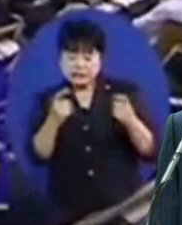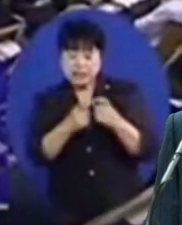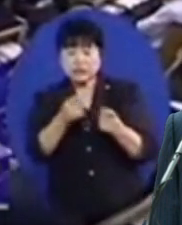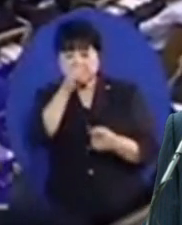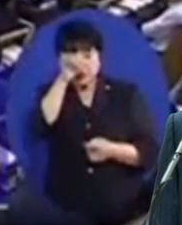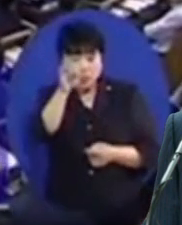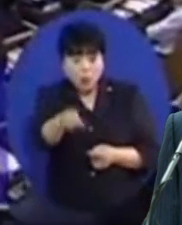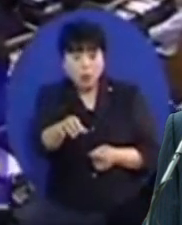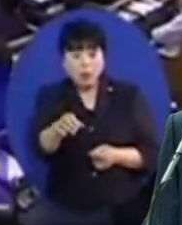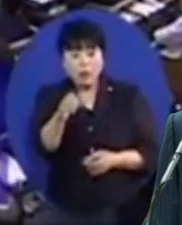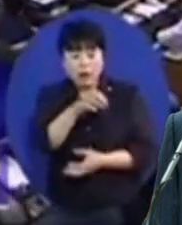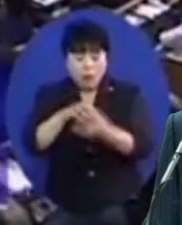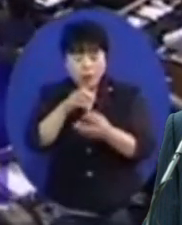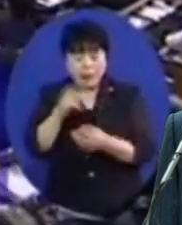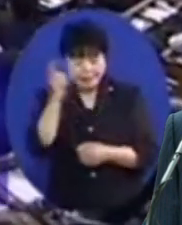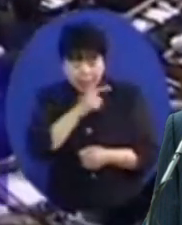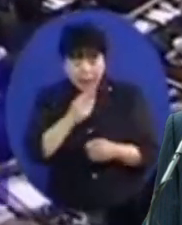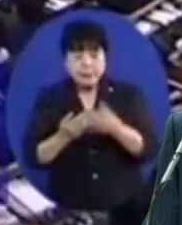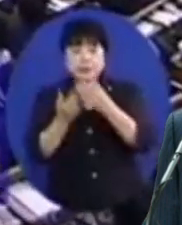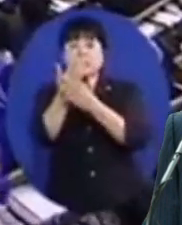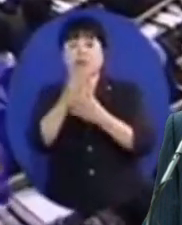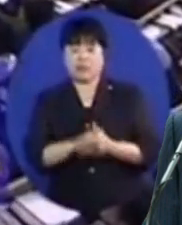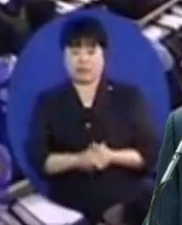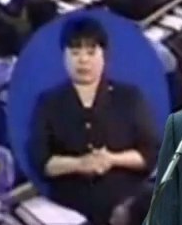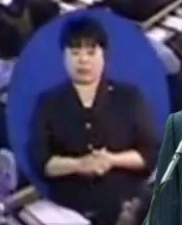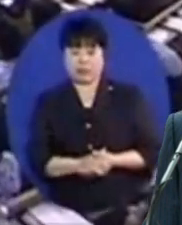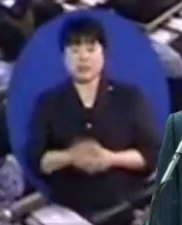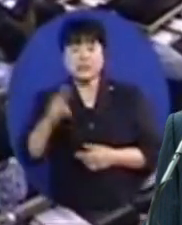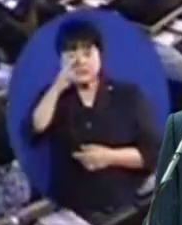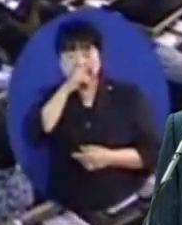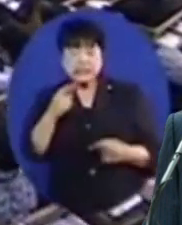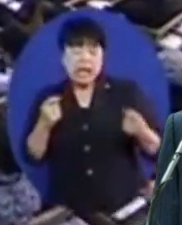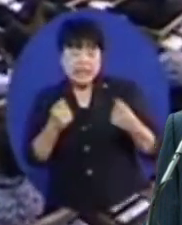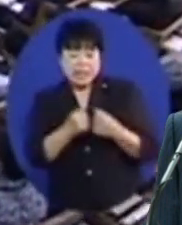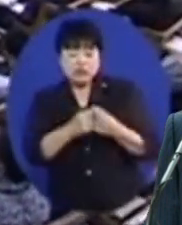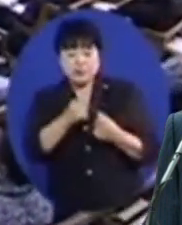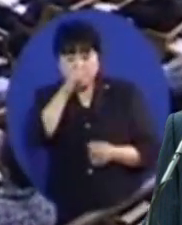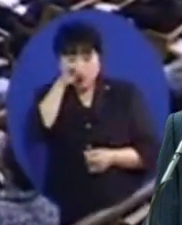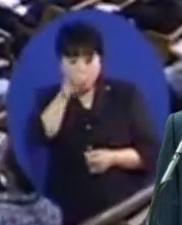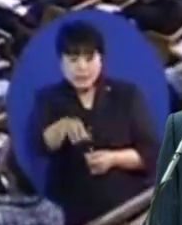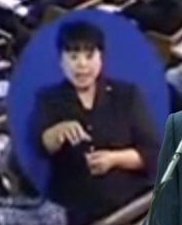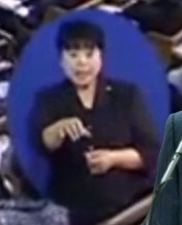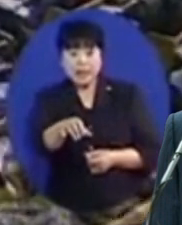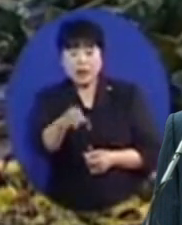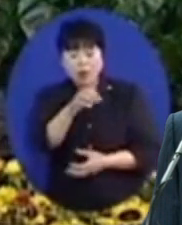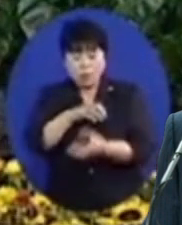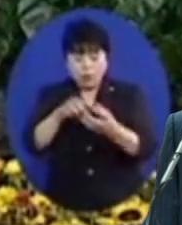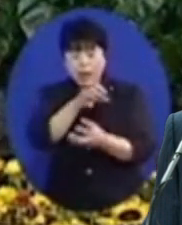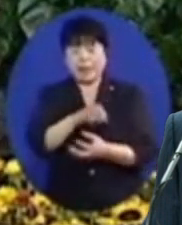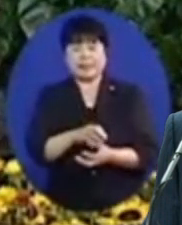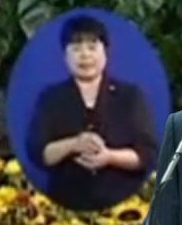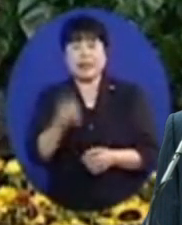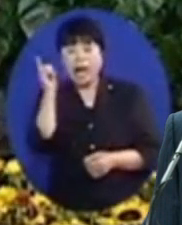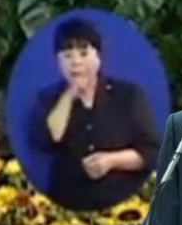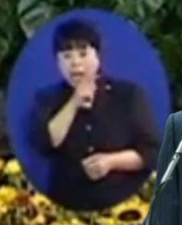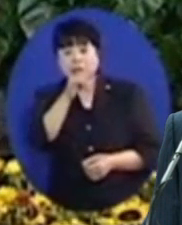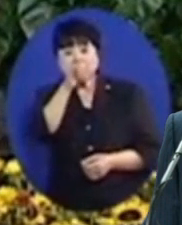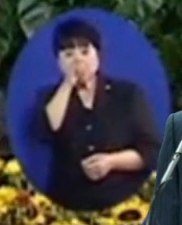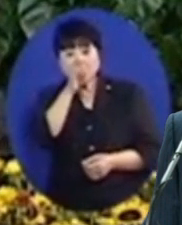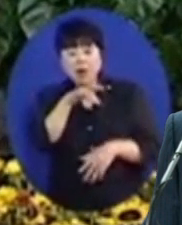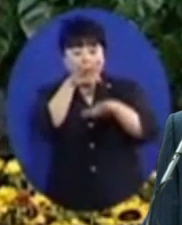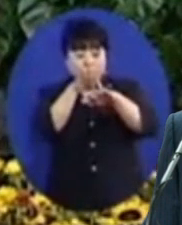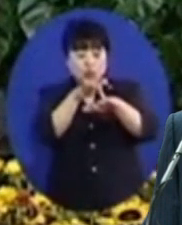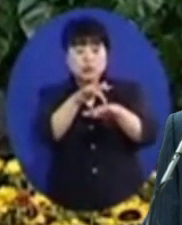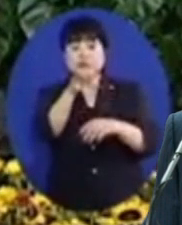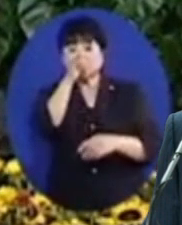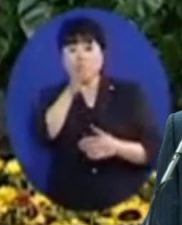곳에는 혼란과 모든 악한 일이 있습니다. 시기와 다툼이 있는 곳에는 혼란과 악이 있고 귀신이